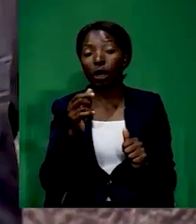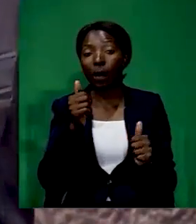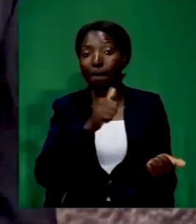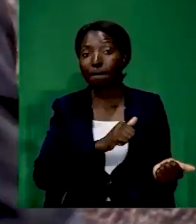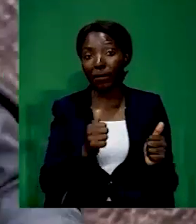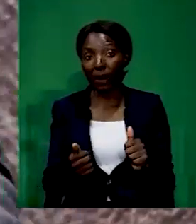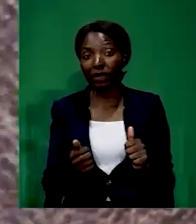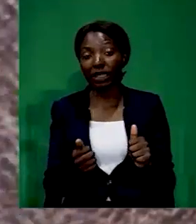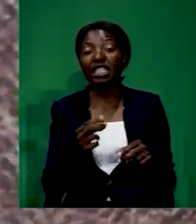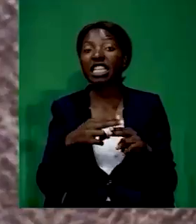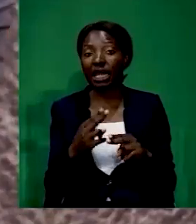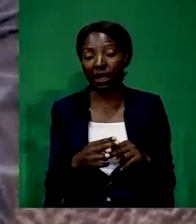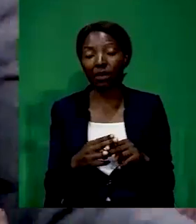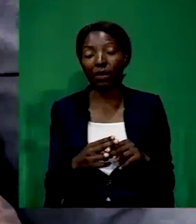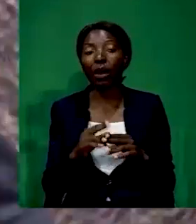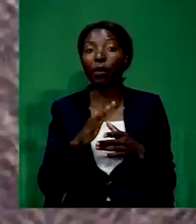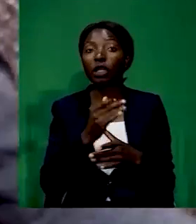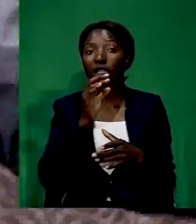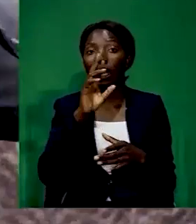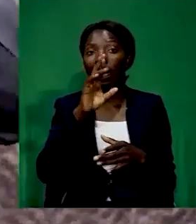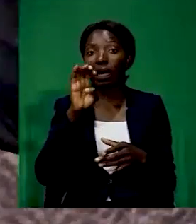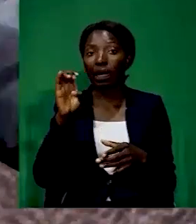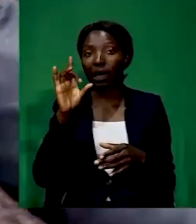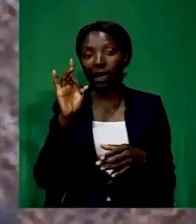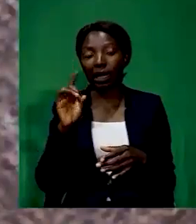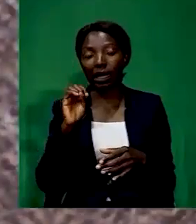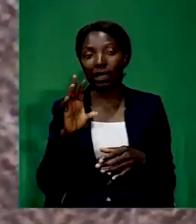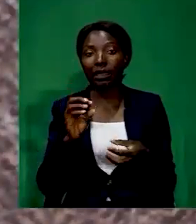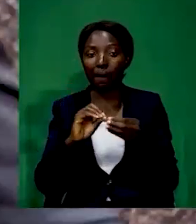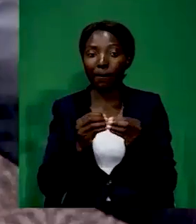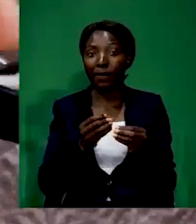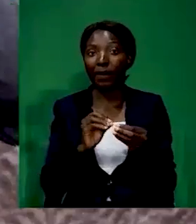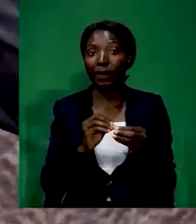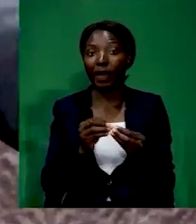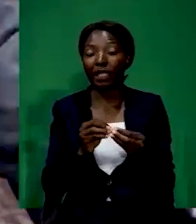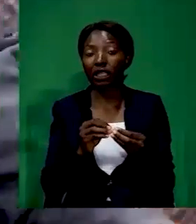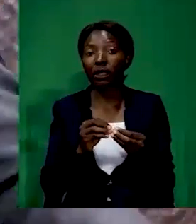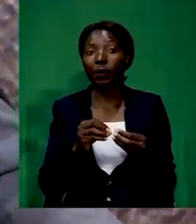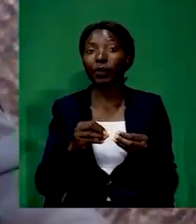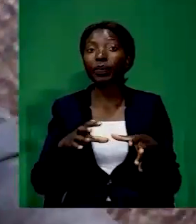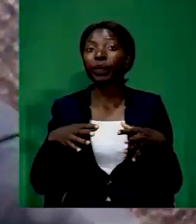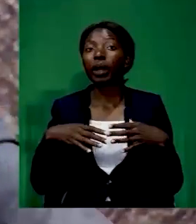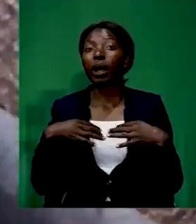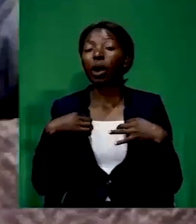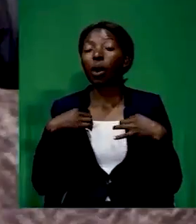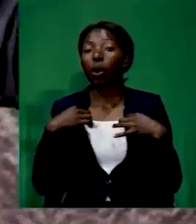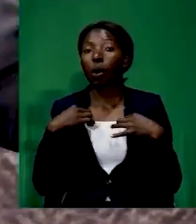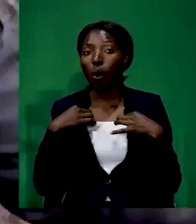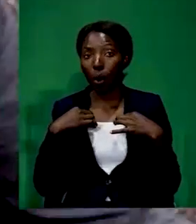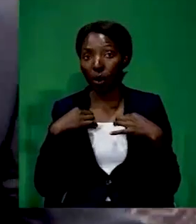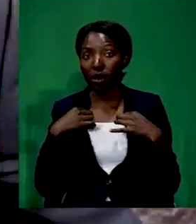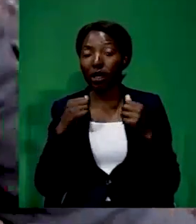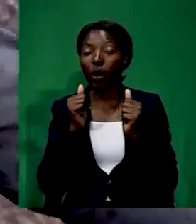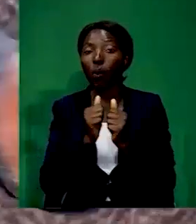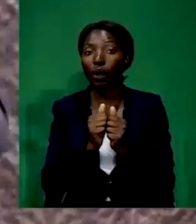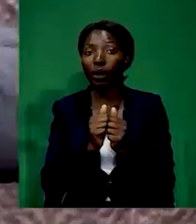mubhabhatidzi ma Greeks vava jaira kuti hembe dzavo dzinogadzirwa na makusha emakwai but makusha emakwai hi one color saka dzese dzaiti kana